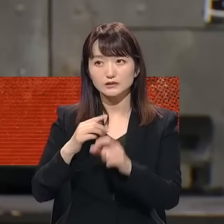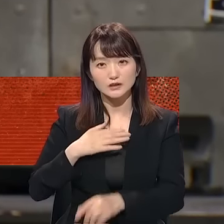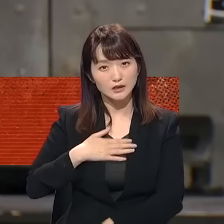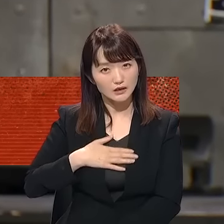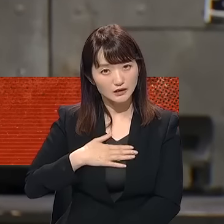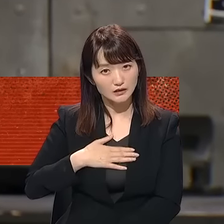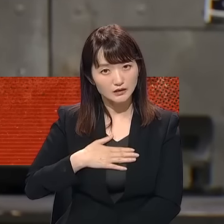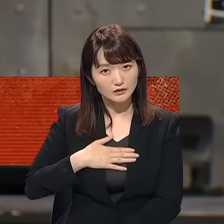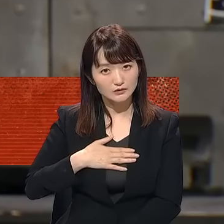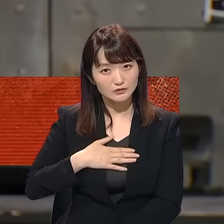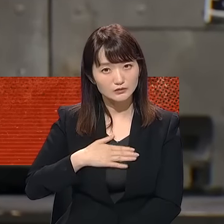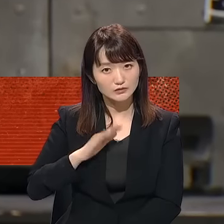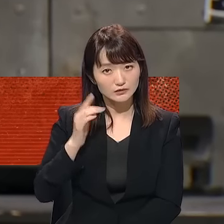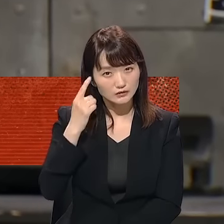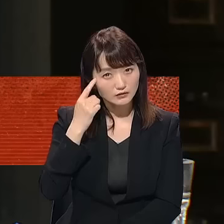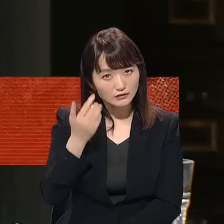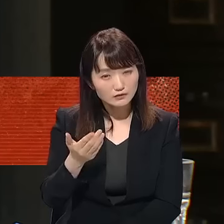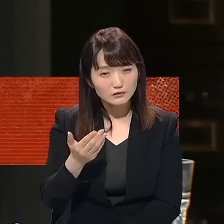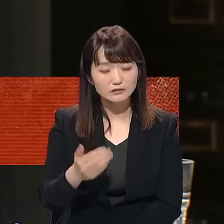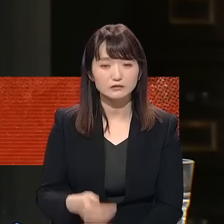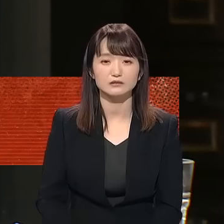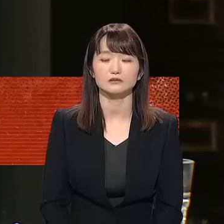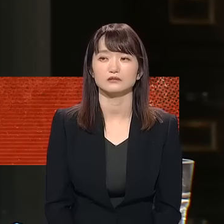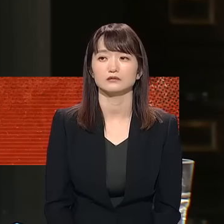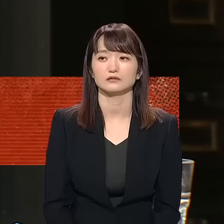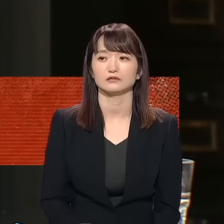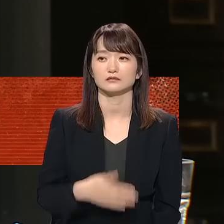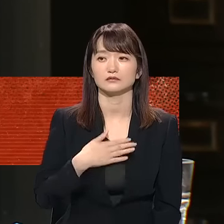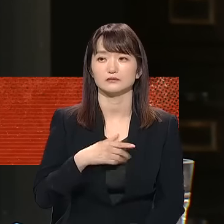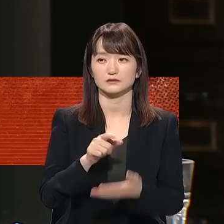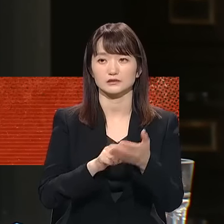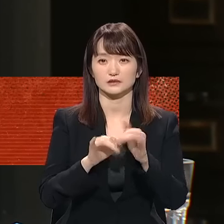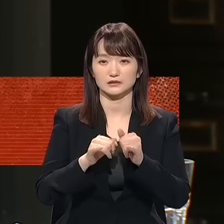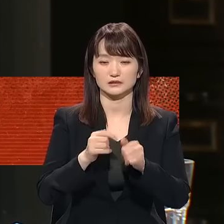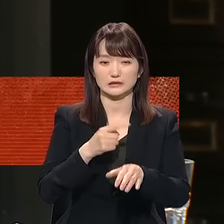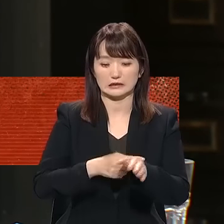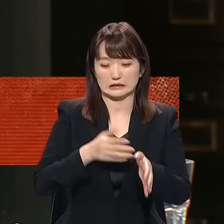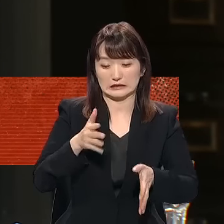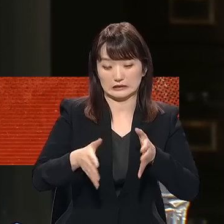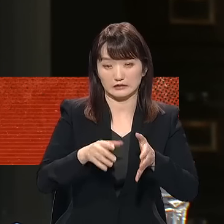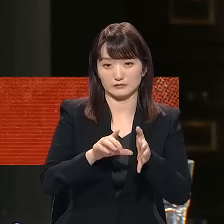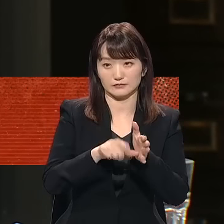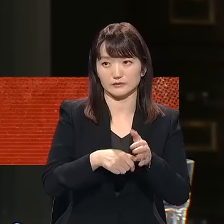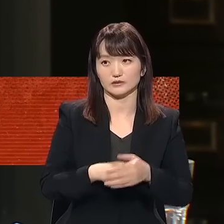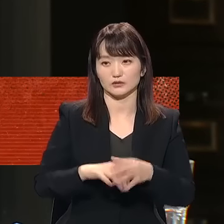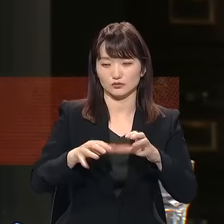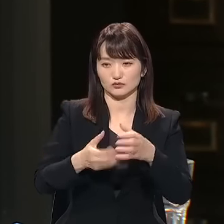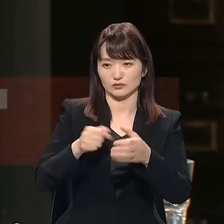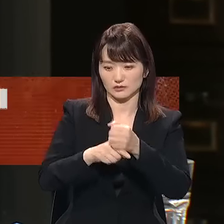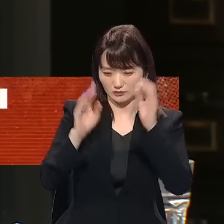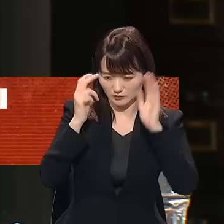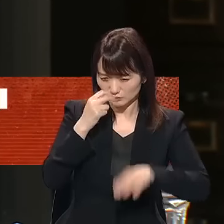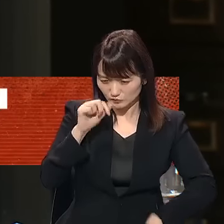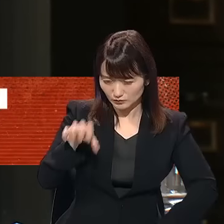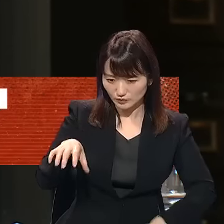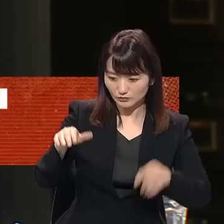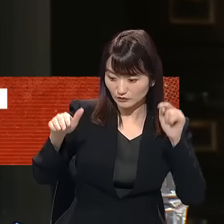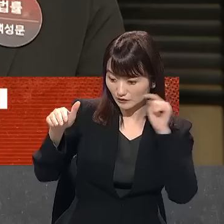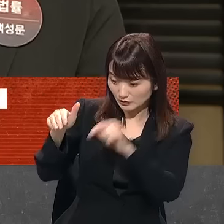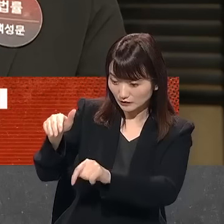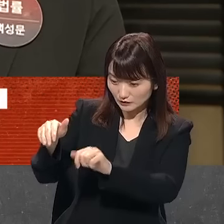저게 자 변호사님 저도 이제 기자 초년병 때 수습 기자 때 국가수 가서 이제 시신 부검하는 걸